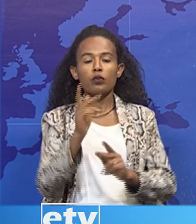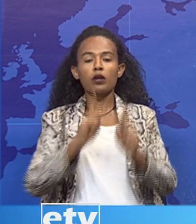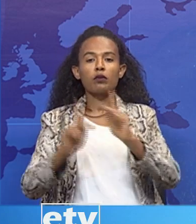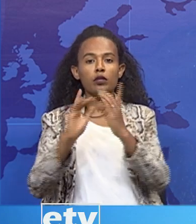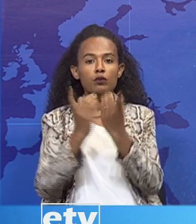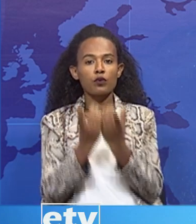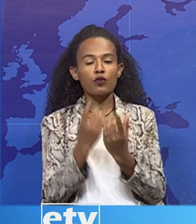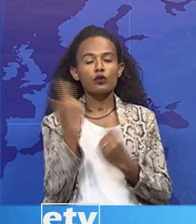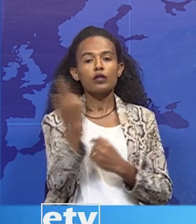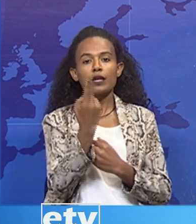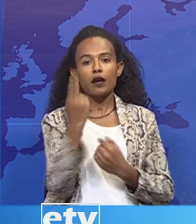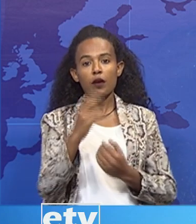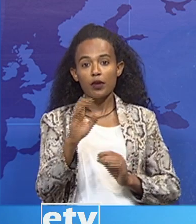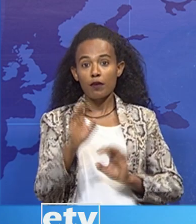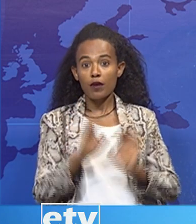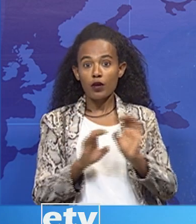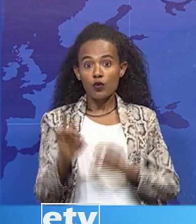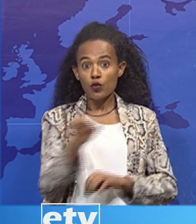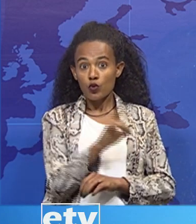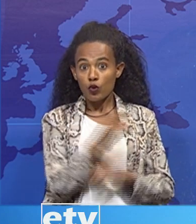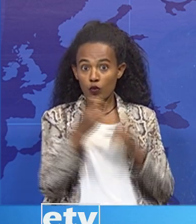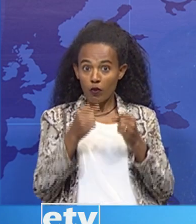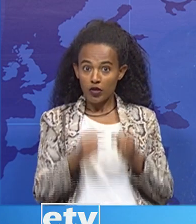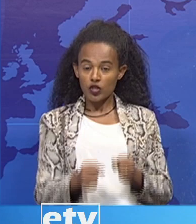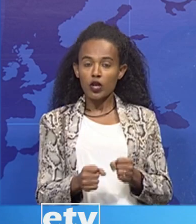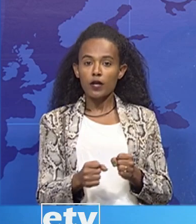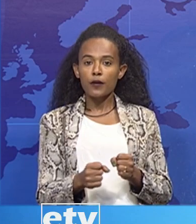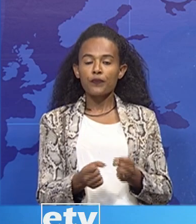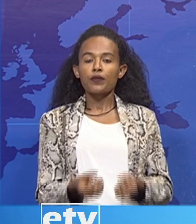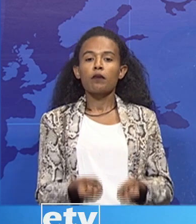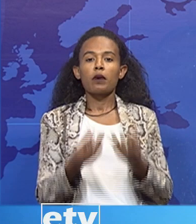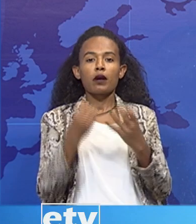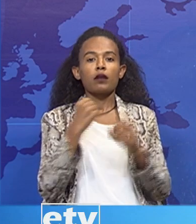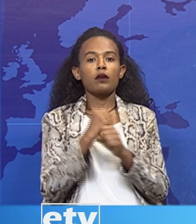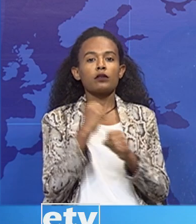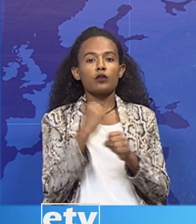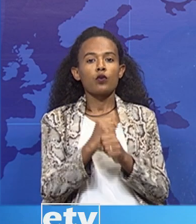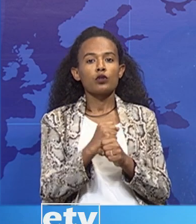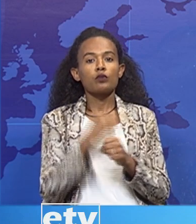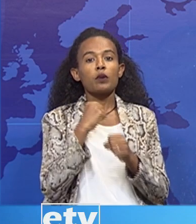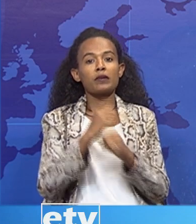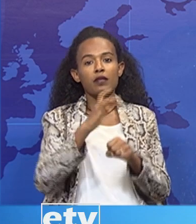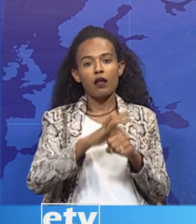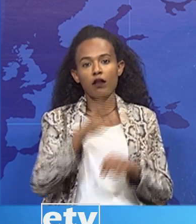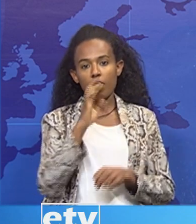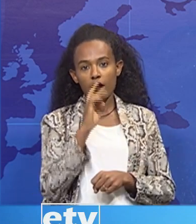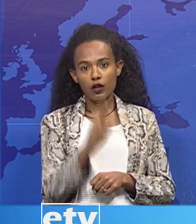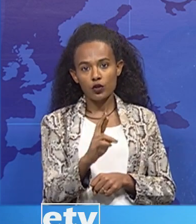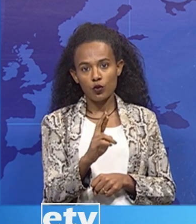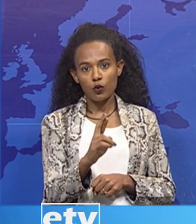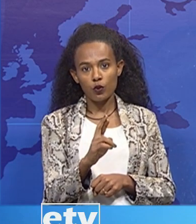ክፍሎች ተጠቃሚ የሚያደርጉ እንዲሆኑ ለማስቻል በርካታ ስራዎች በመከናወን ላይ ናቸው።